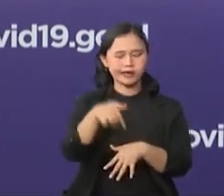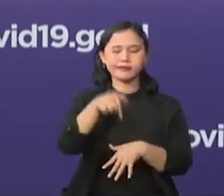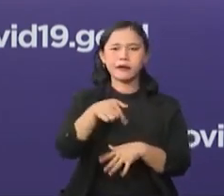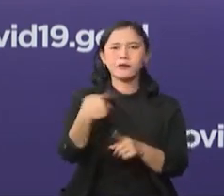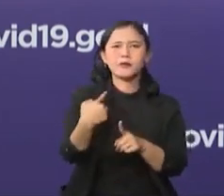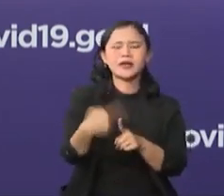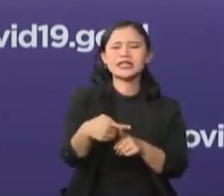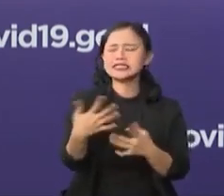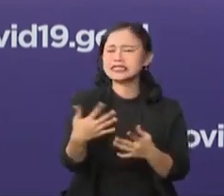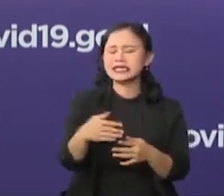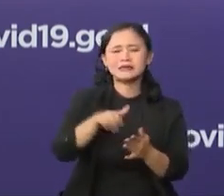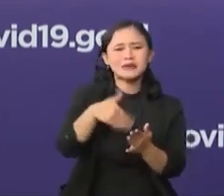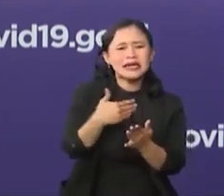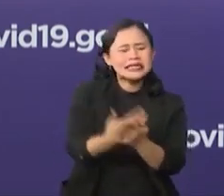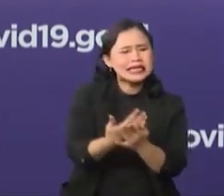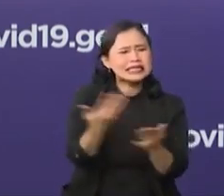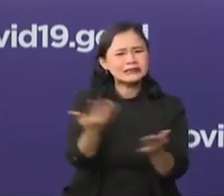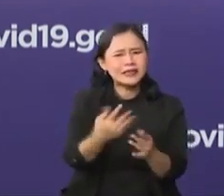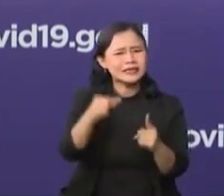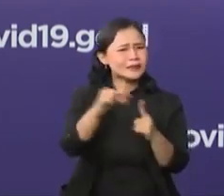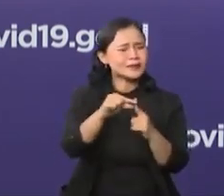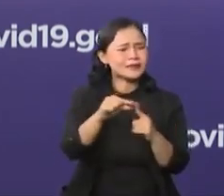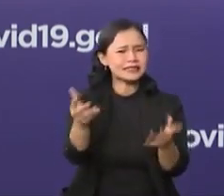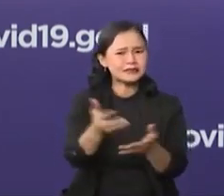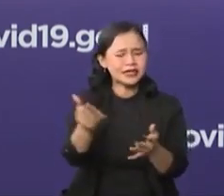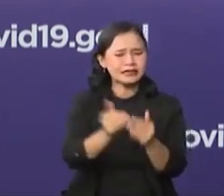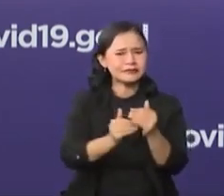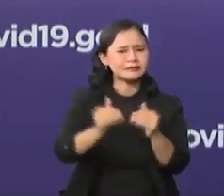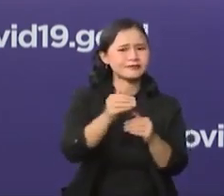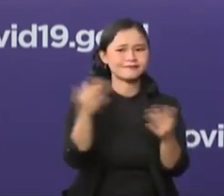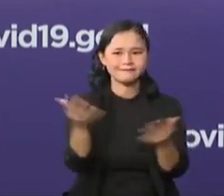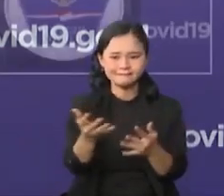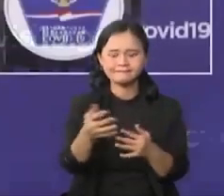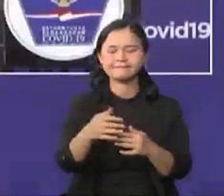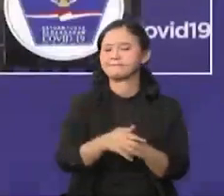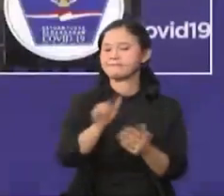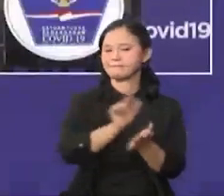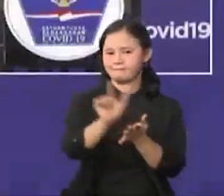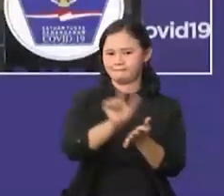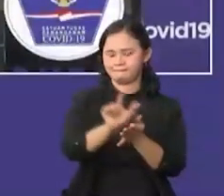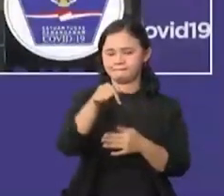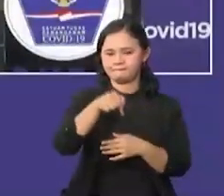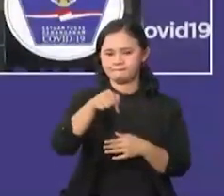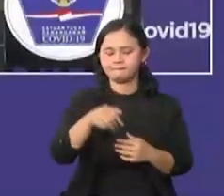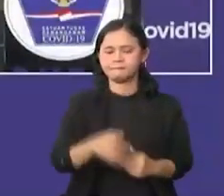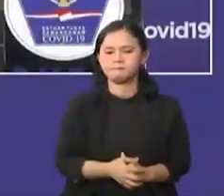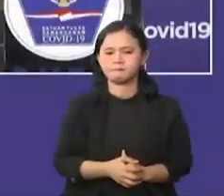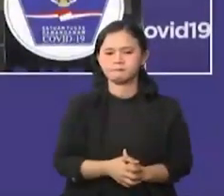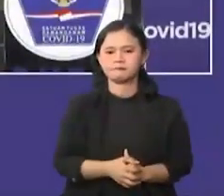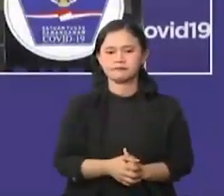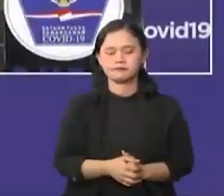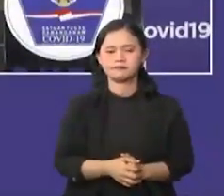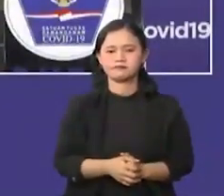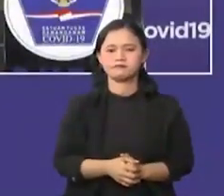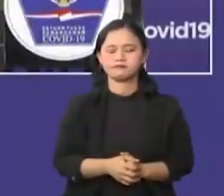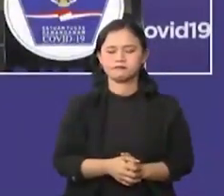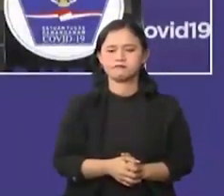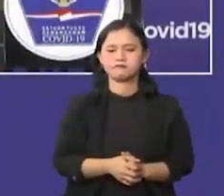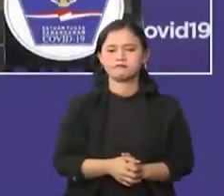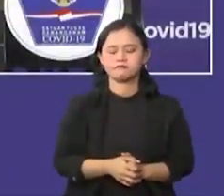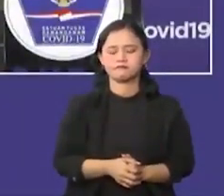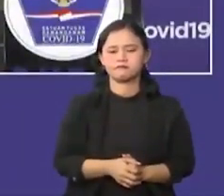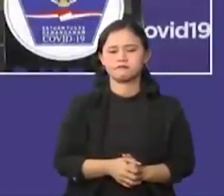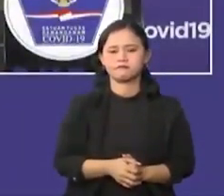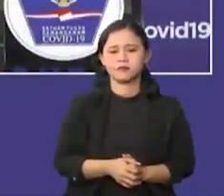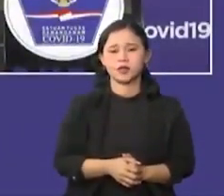angka kematian tertinggi pada provinsi di sini jumlah kematian kumulatif